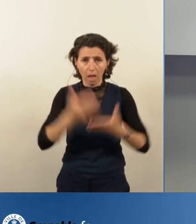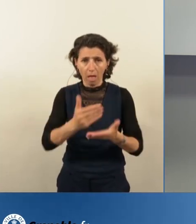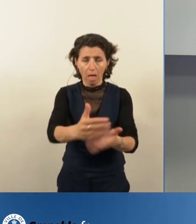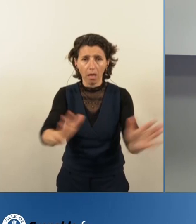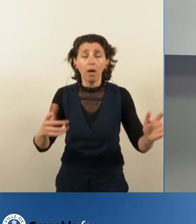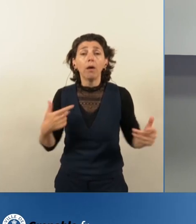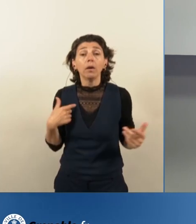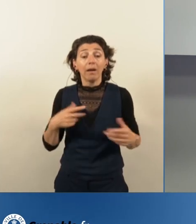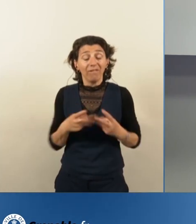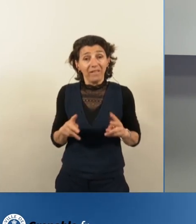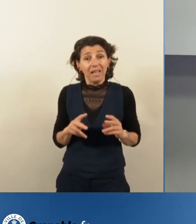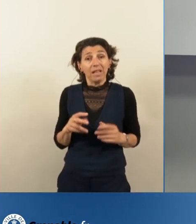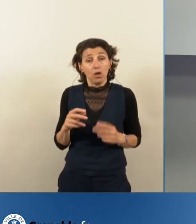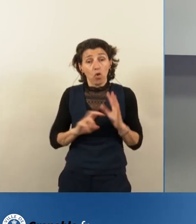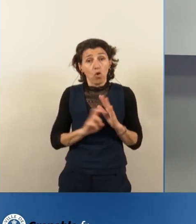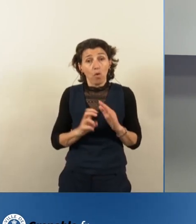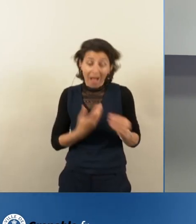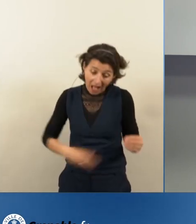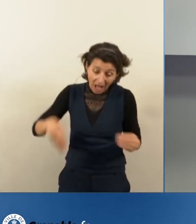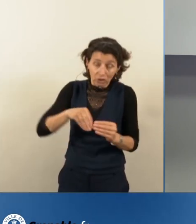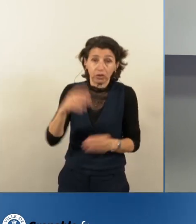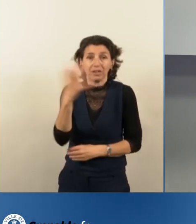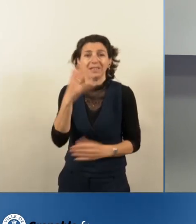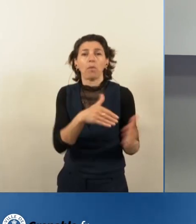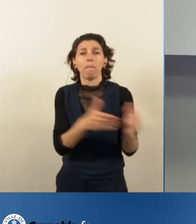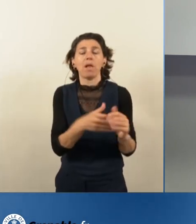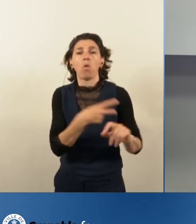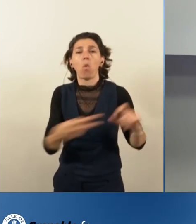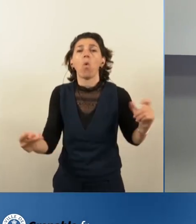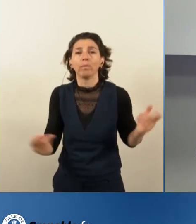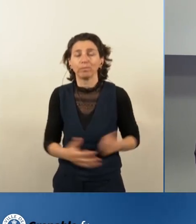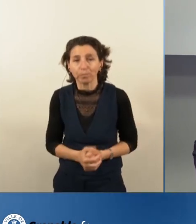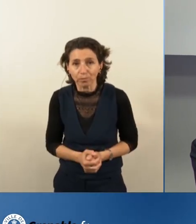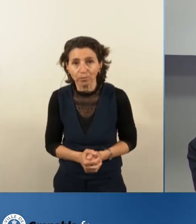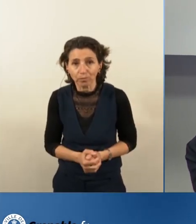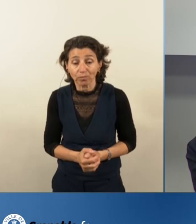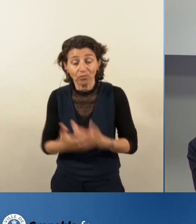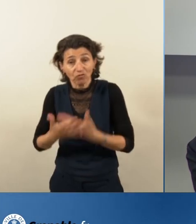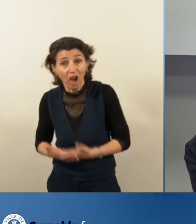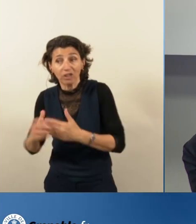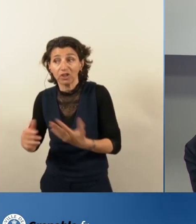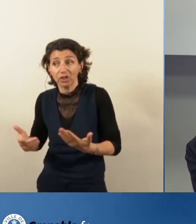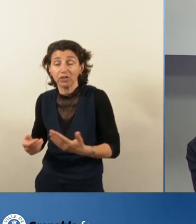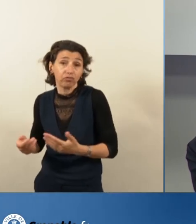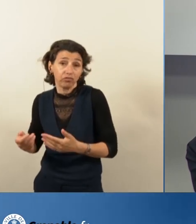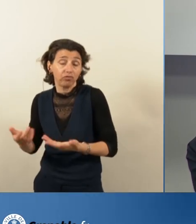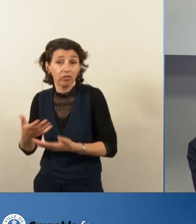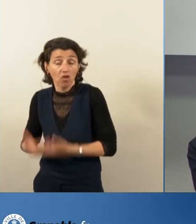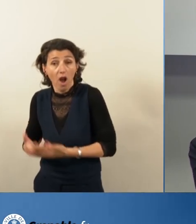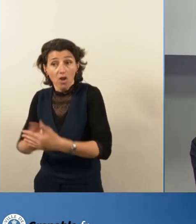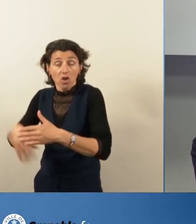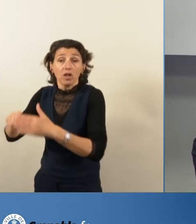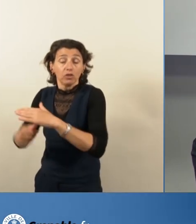de mémoire de surcoût annuel lié donc là c'est des charges de sertraité dans l'autre sens on vient nous rajouter dans la balance